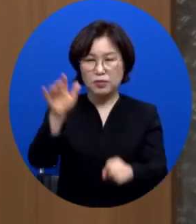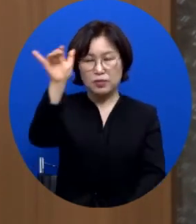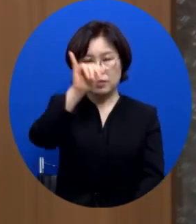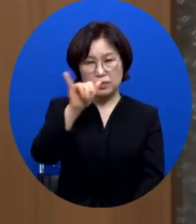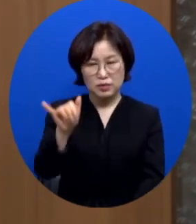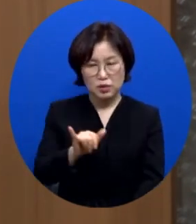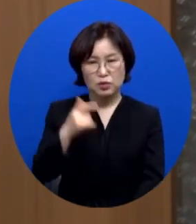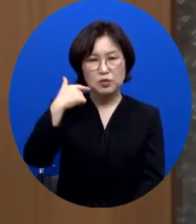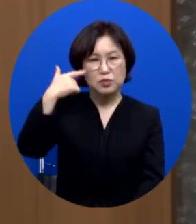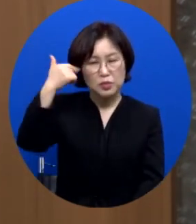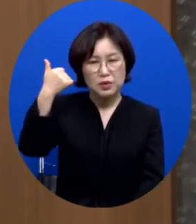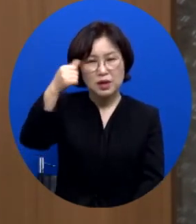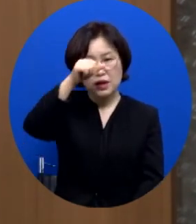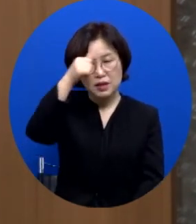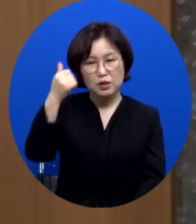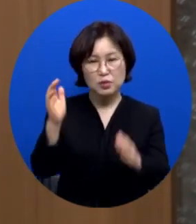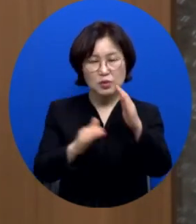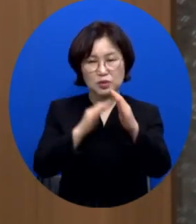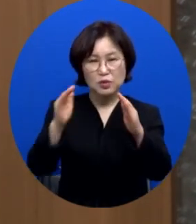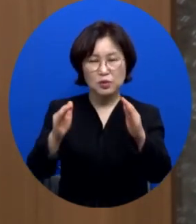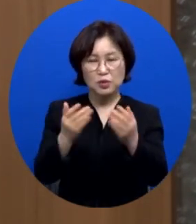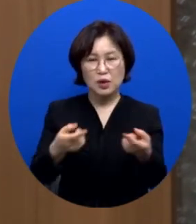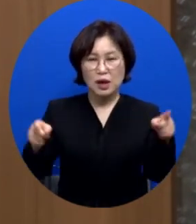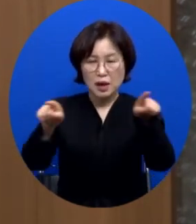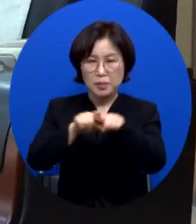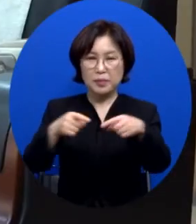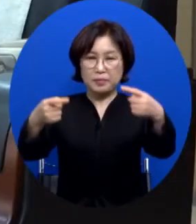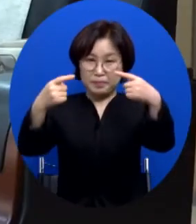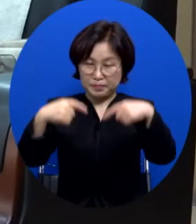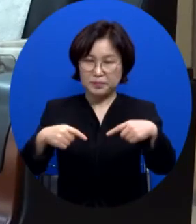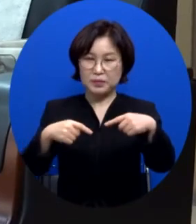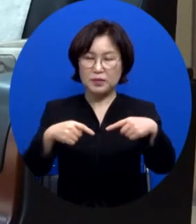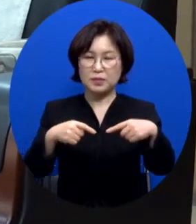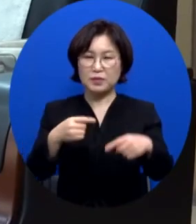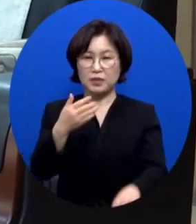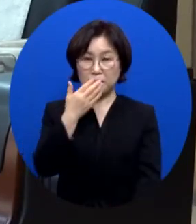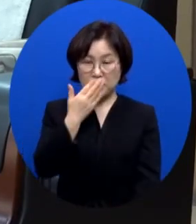전국의 목사님들, 장로님들, 성도들이 함께 모이자 하는 의미고요.